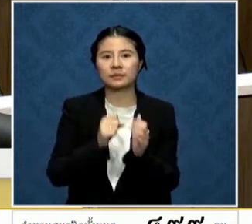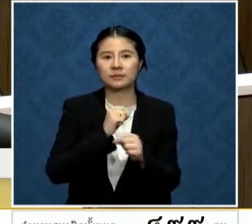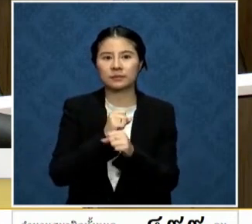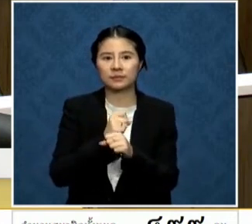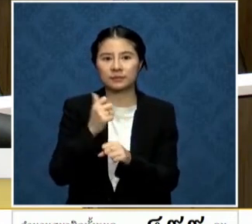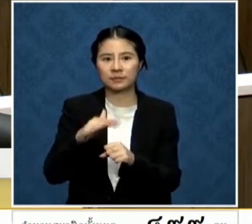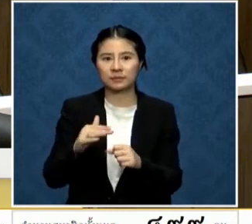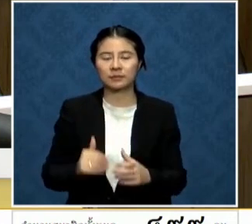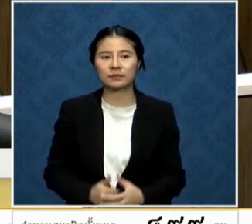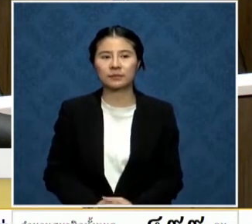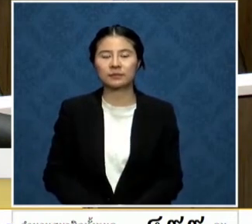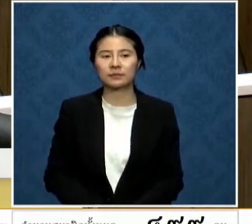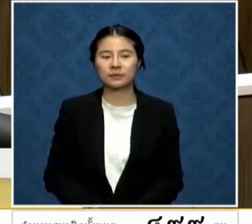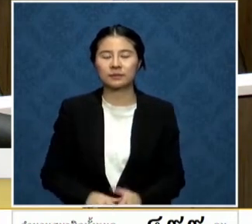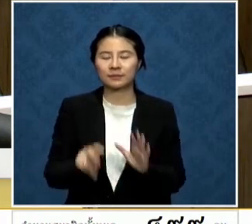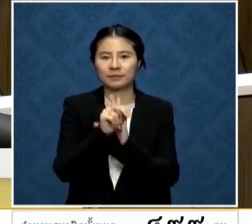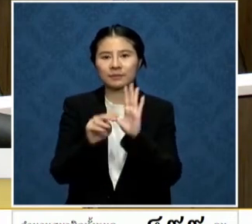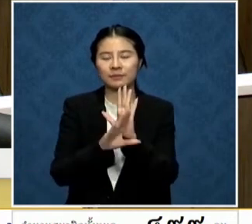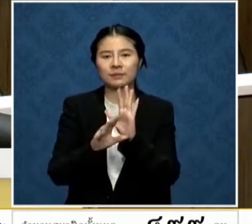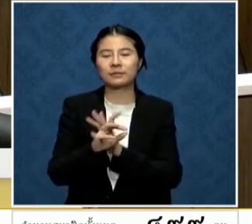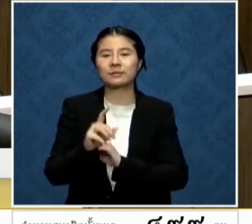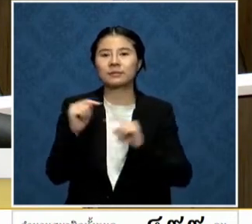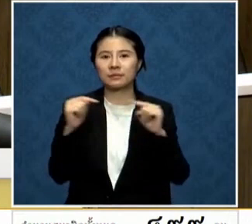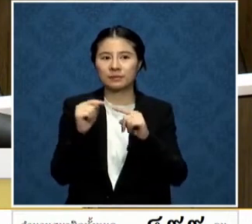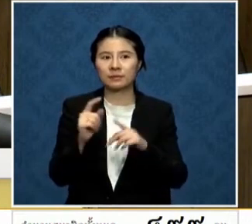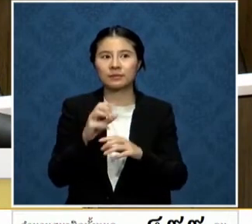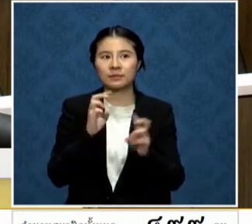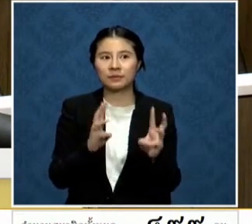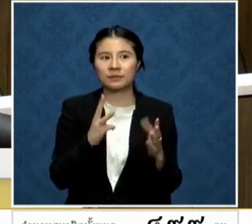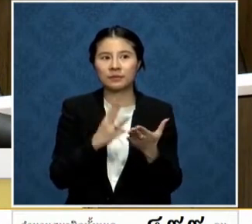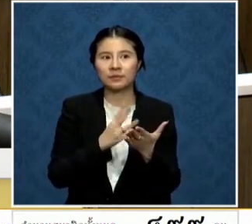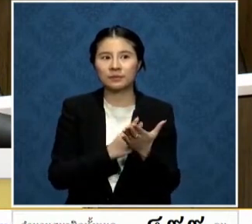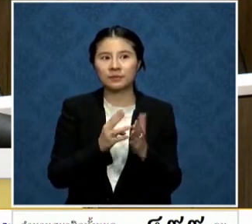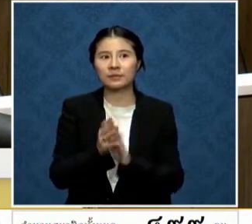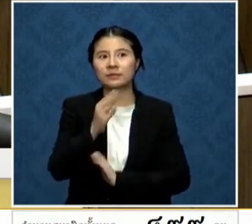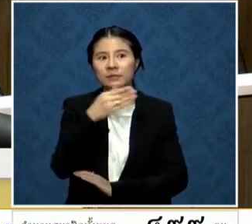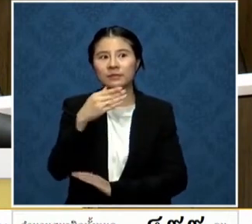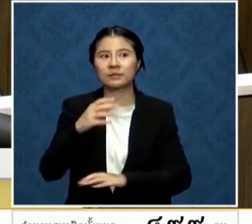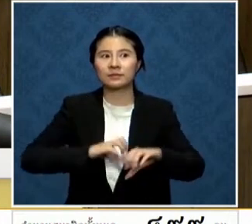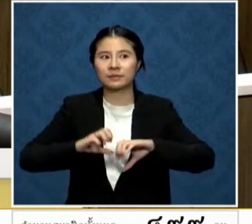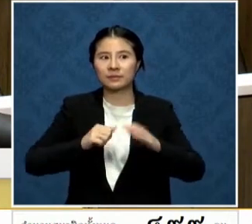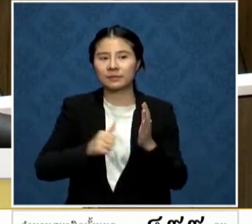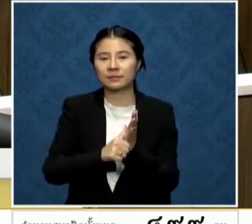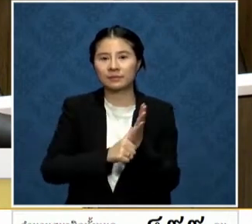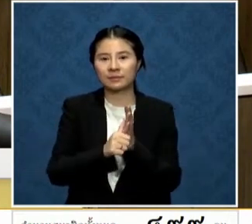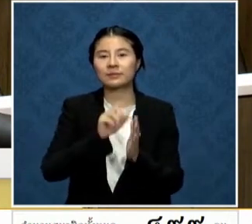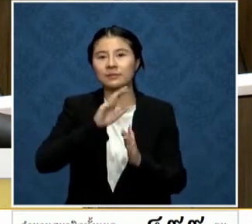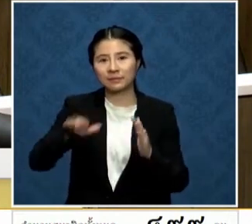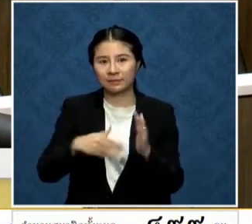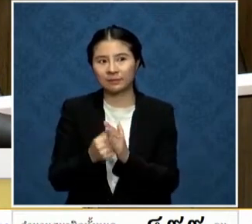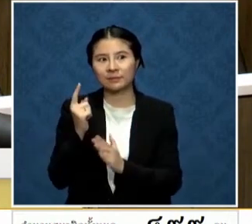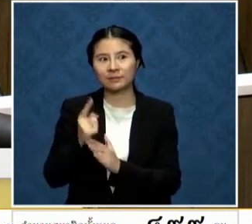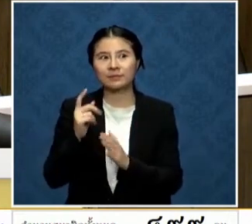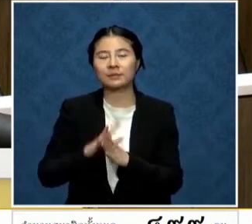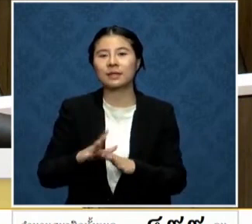ประธานถ้ามันเกิดจากนโยบายภาครัฐก็ต้องทำเป็นวาระแห่งชาติเพื่อจัดการเรื่องนี้เราต้องมีความรับผิดชอบต่อ